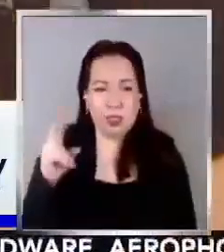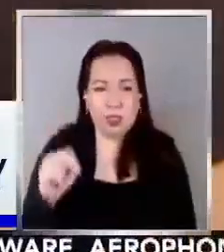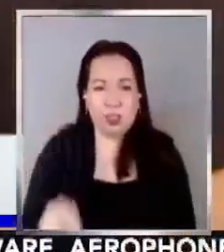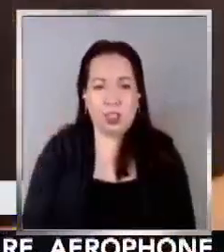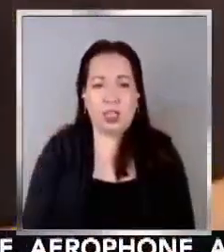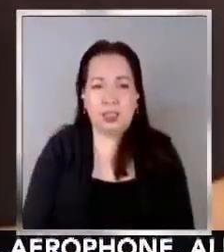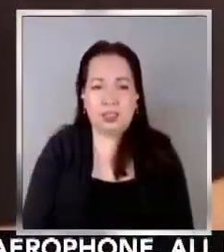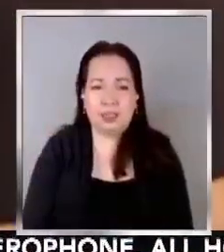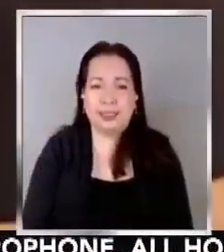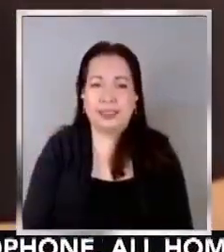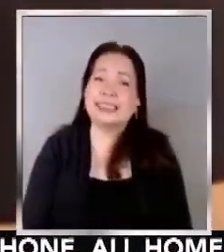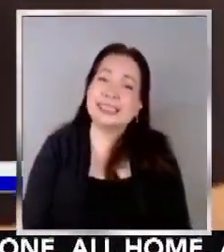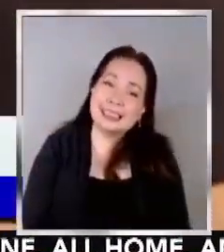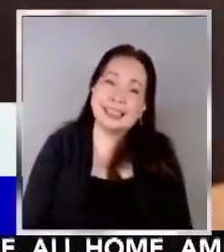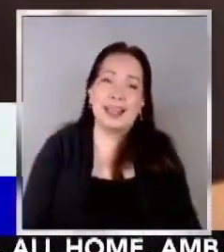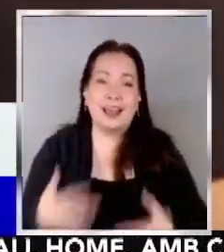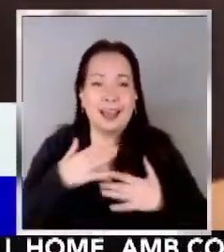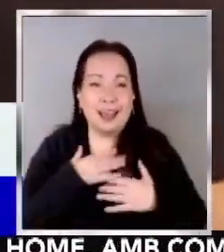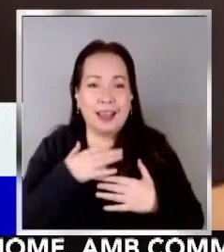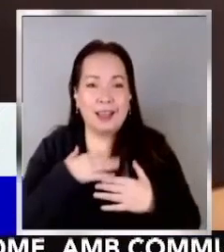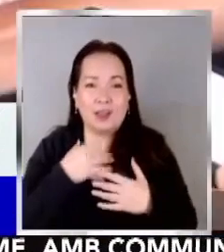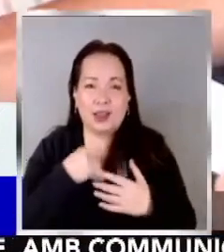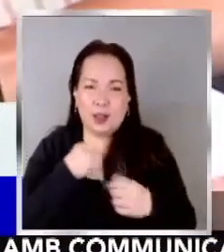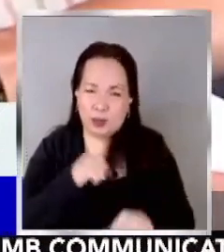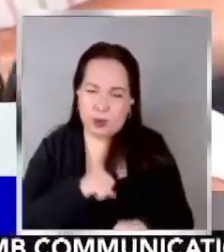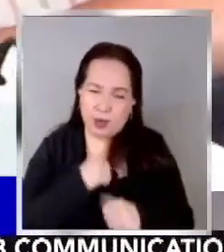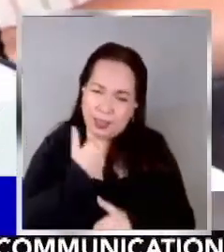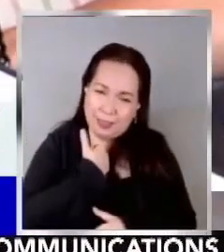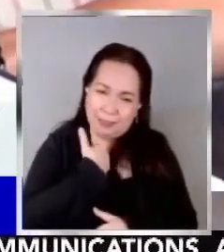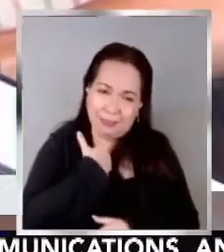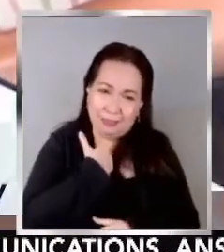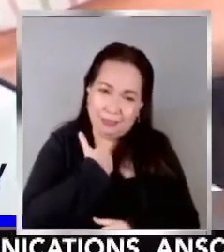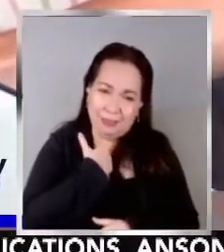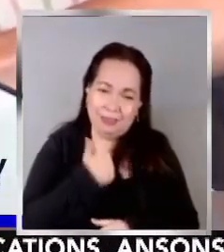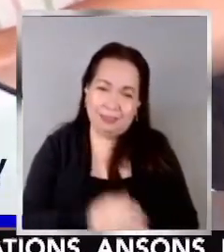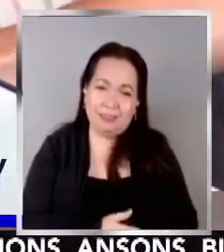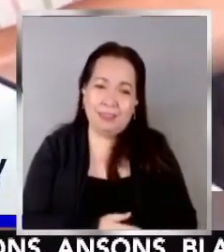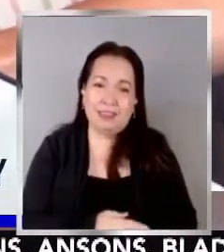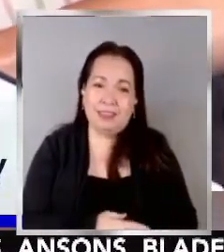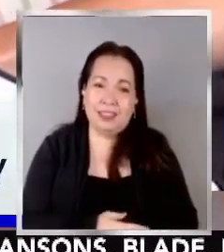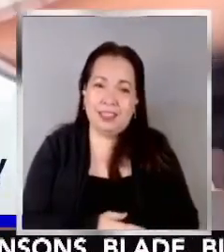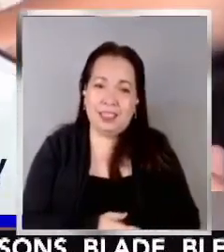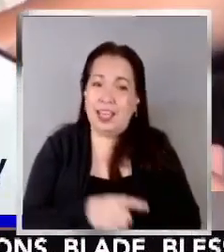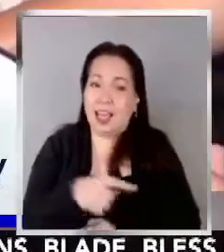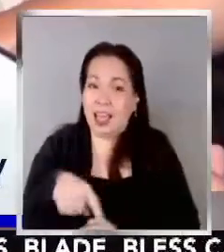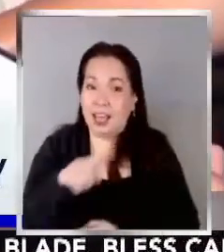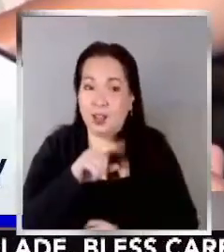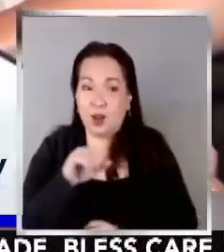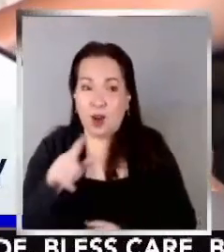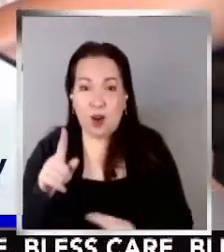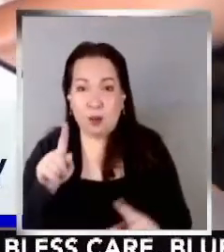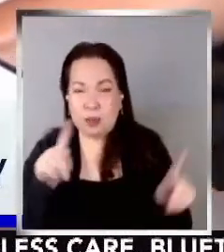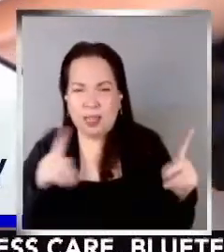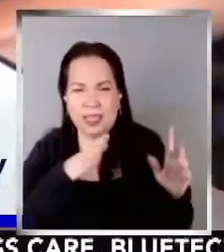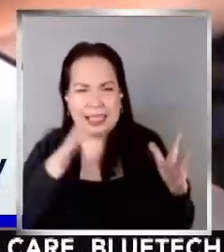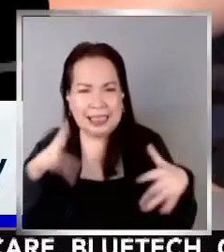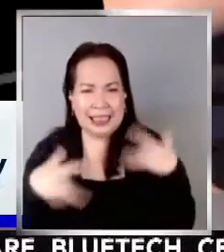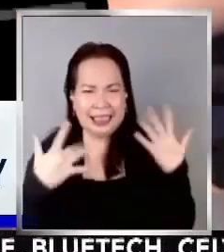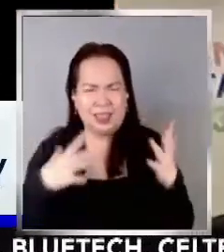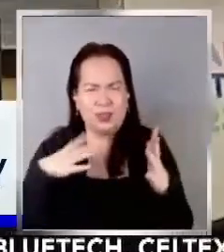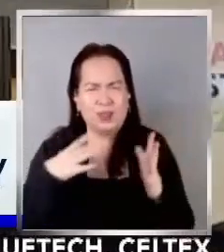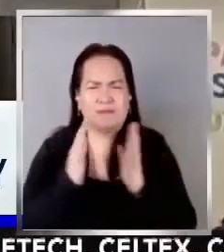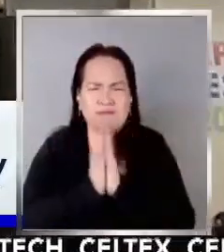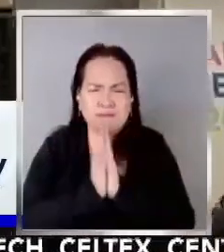Sobrang saya po kasi napaproud po ako sa sarili ko. Siyempre, excited na kami. Hihintay talaga kami sa kanila.